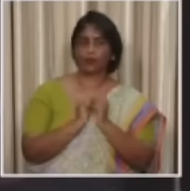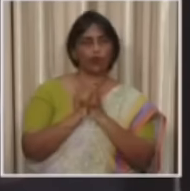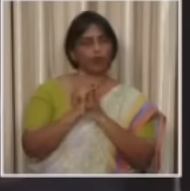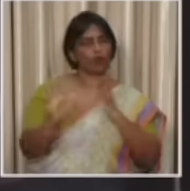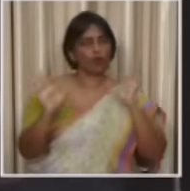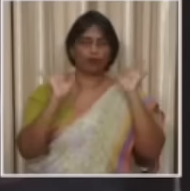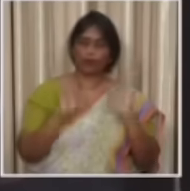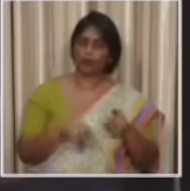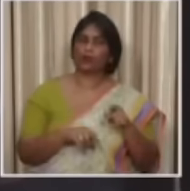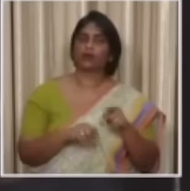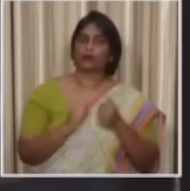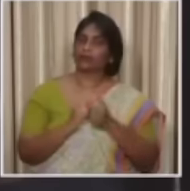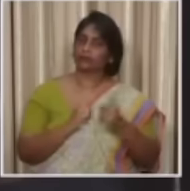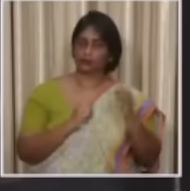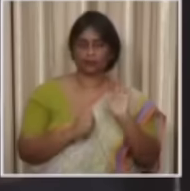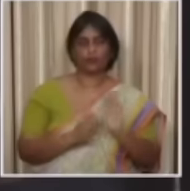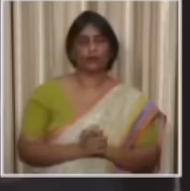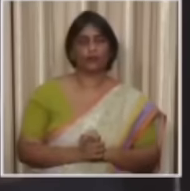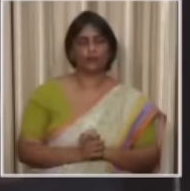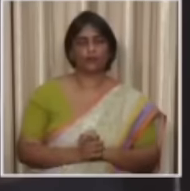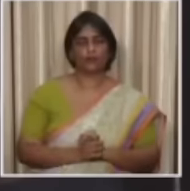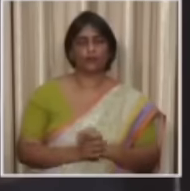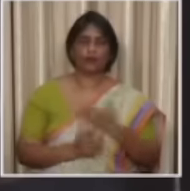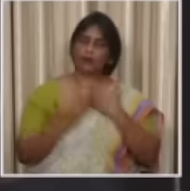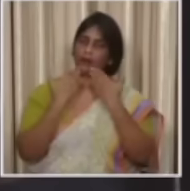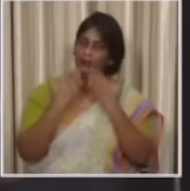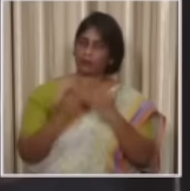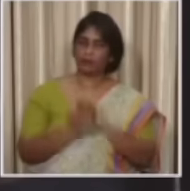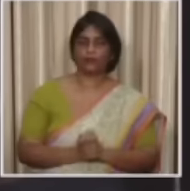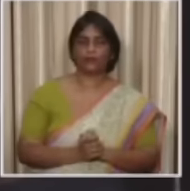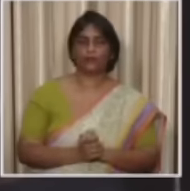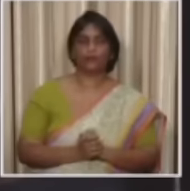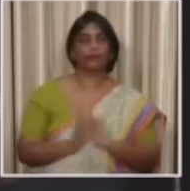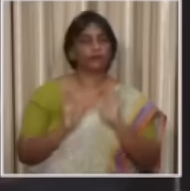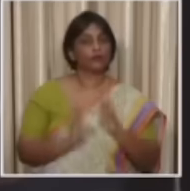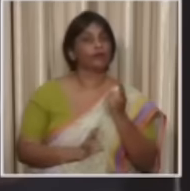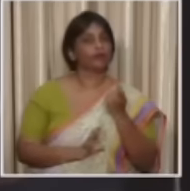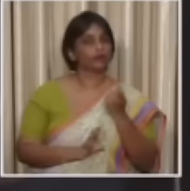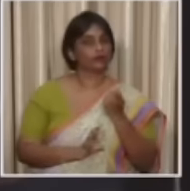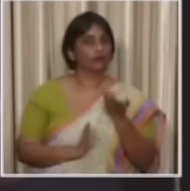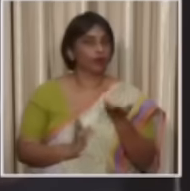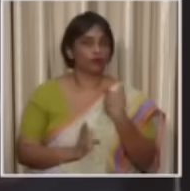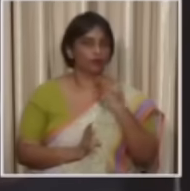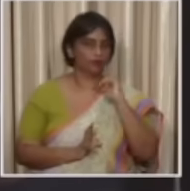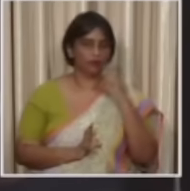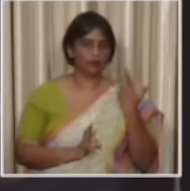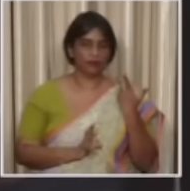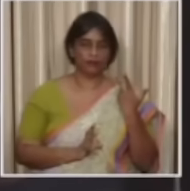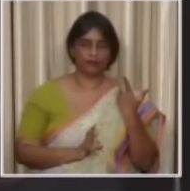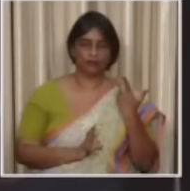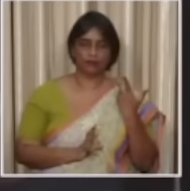නැතුව කරගෙන යනවා. අපි ඒ ගැන ස්තුතිවන්ත වෙනවා. නමුත් ආර්ථිකය ගැන මම දන්නේ නැහැ.